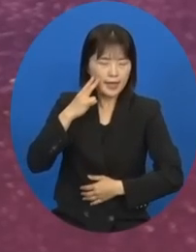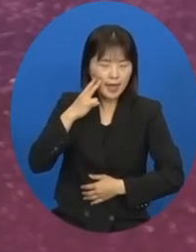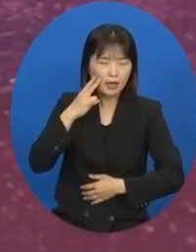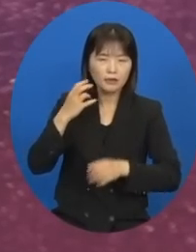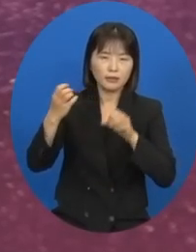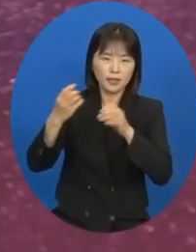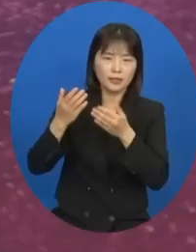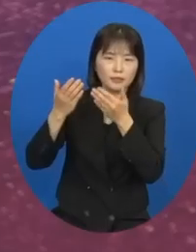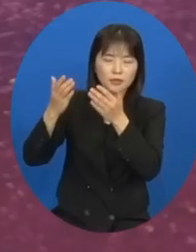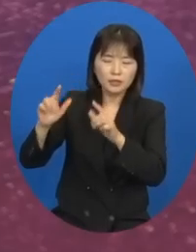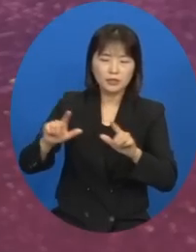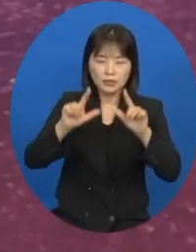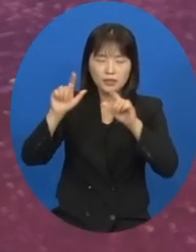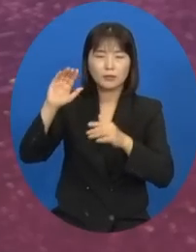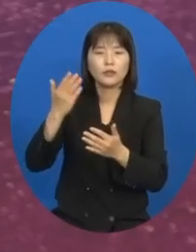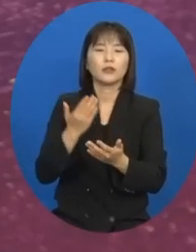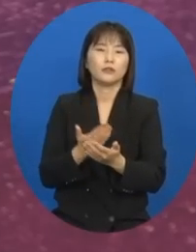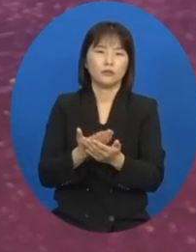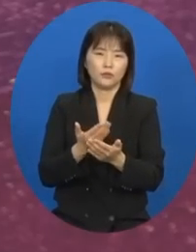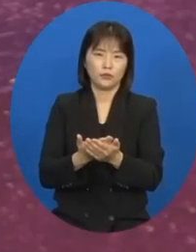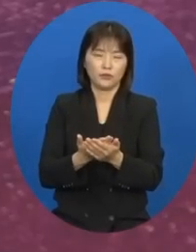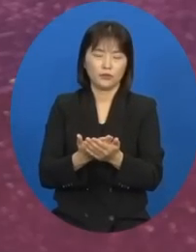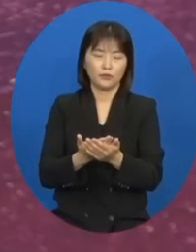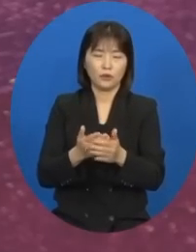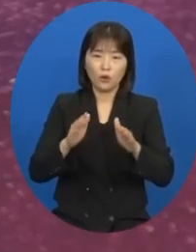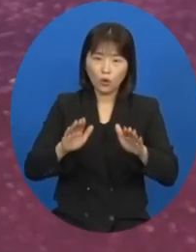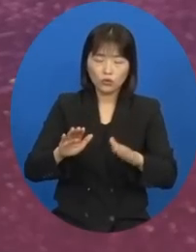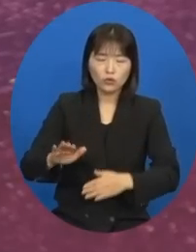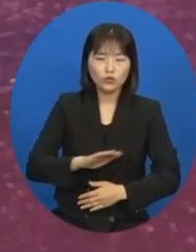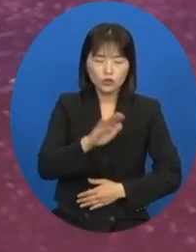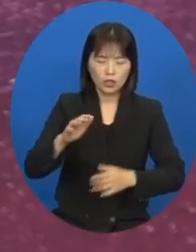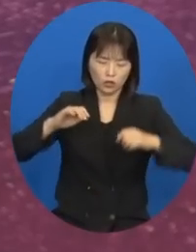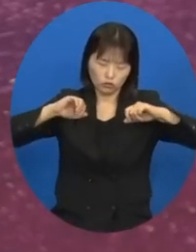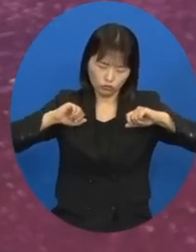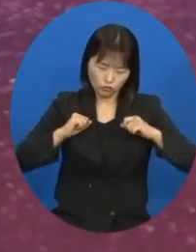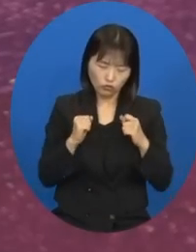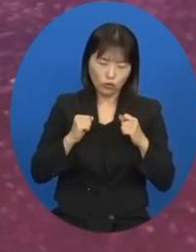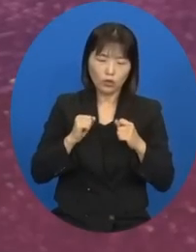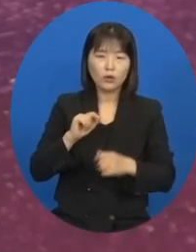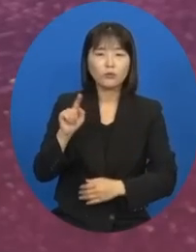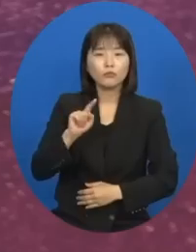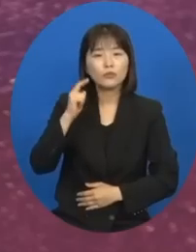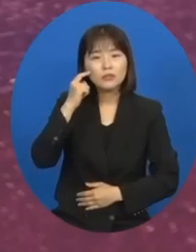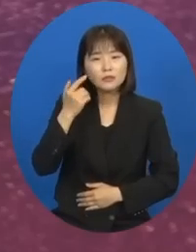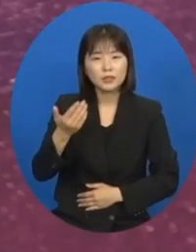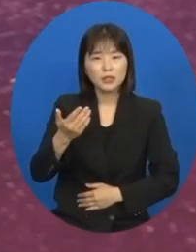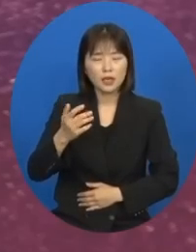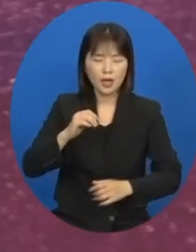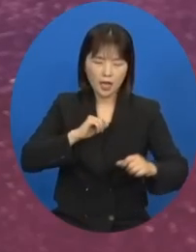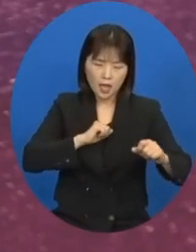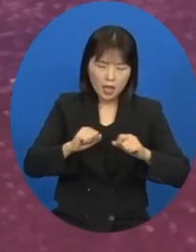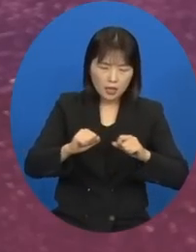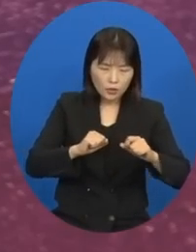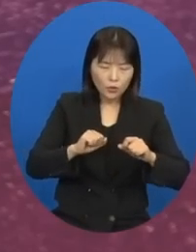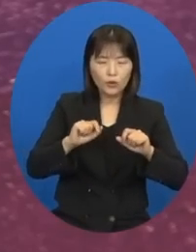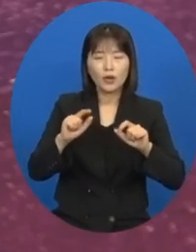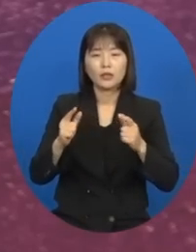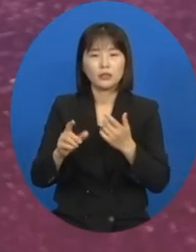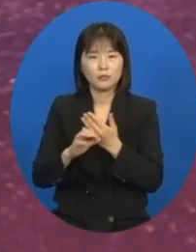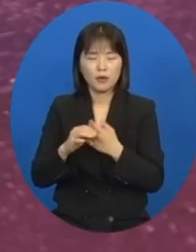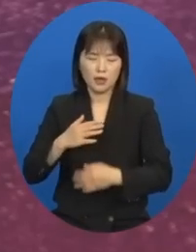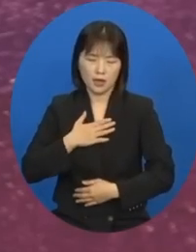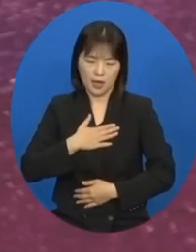대답하는 삶이 되게 하여 주십시오 오늘 우리가 순종해야 될 영역이 무엇입니까 행동의 영역입니까